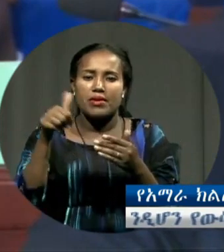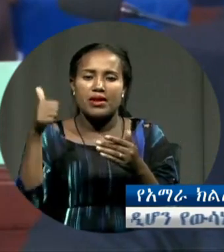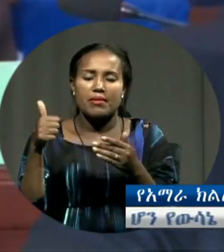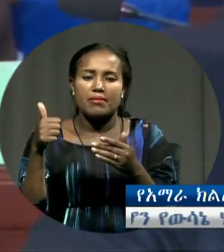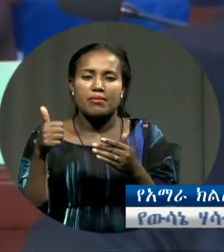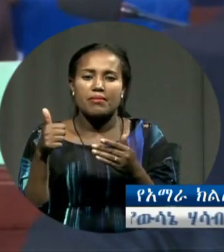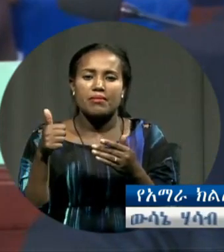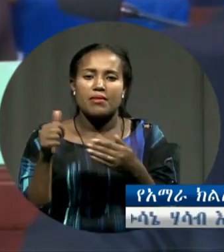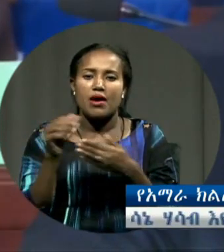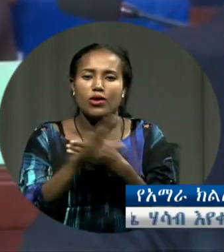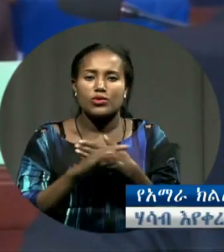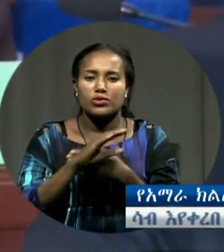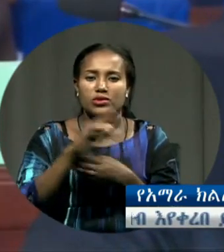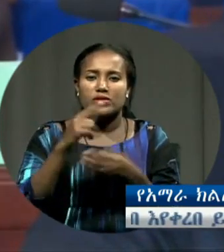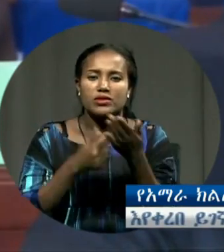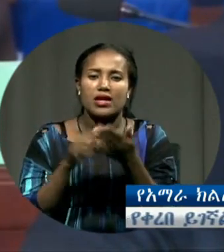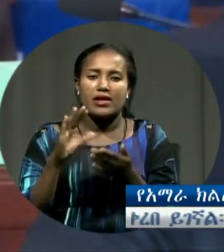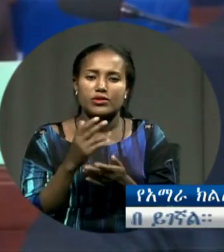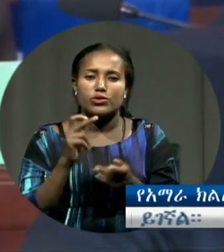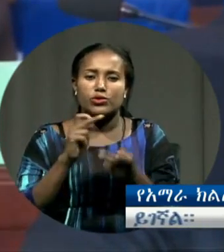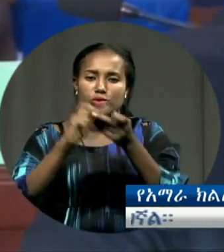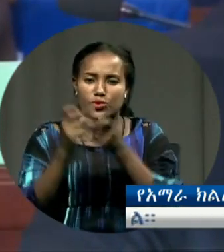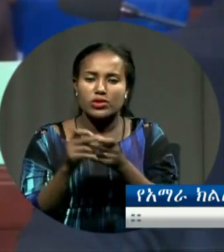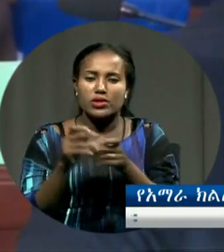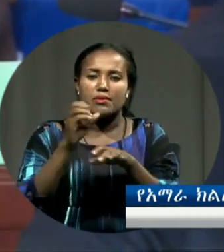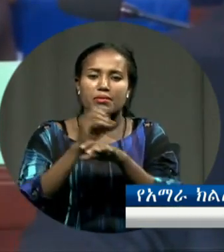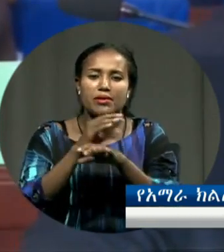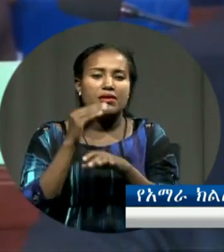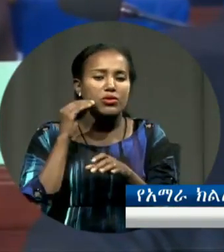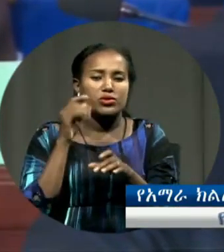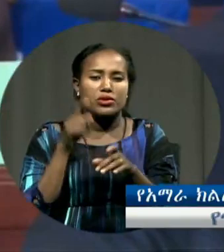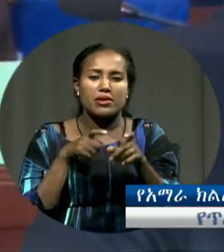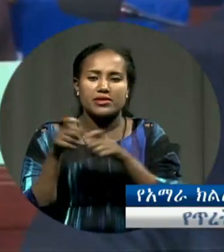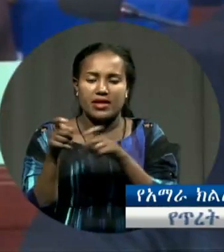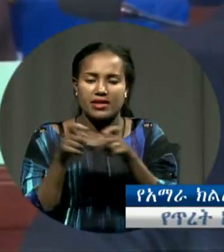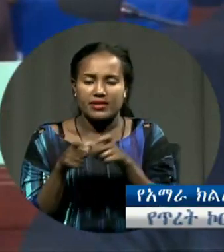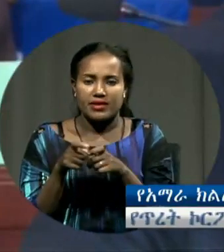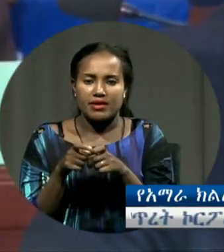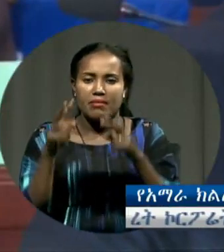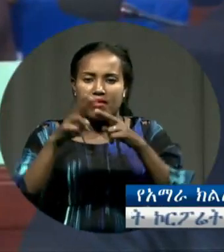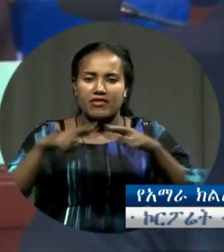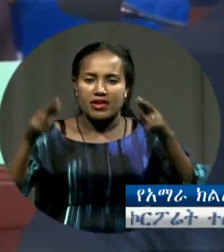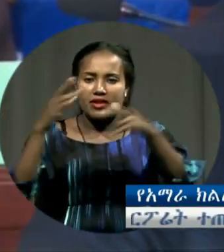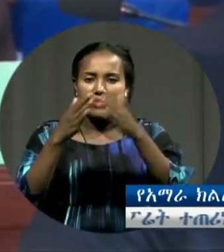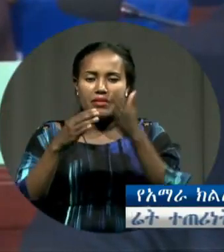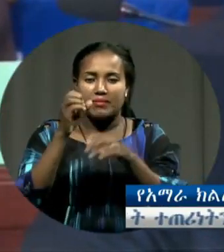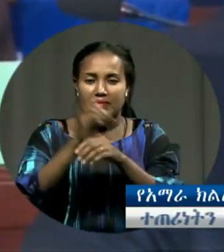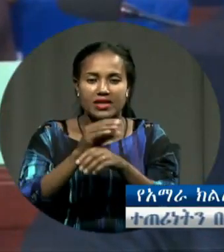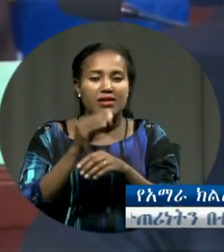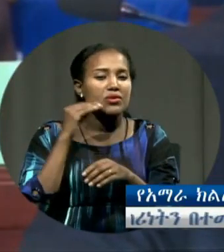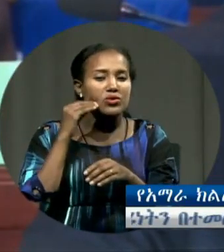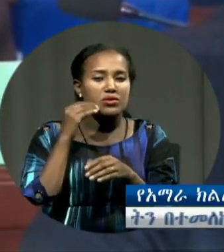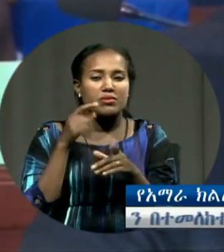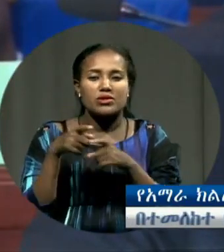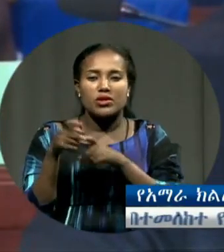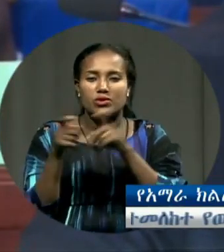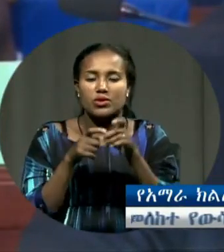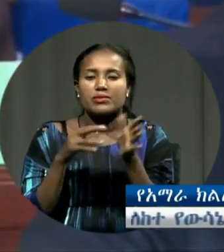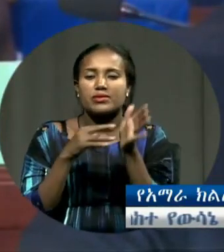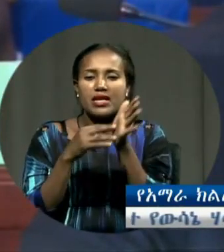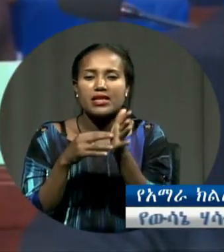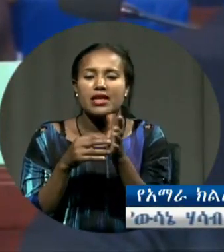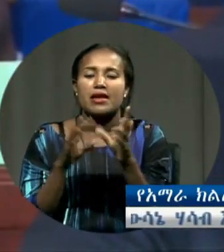ሌሎች ሀገሮችም እንዲህ አይነት ድርጅቶችን ምክር ቤቶች የማስተዳደር በፌዴራል ደረጃ ምክር ቤቶች የሚያስተዳድሯቸው